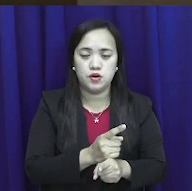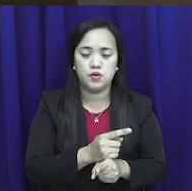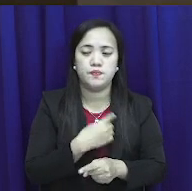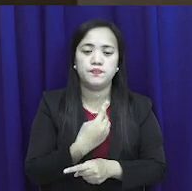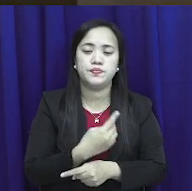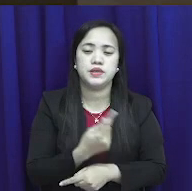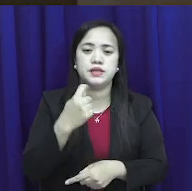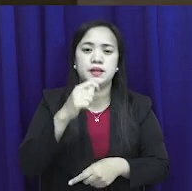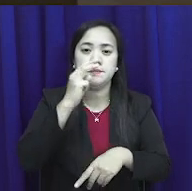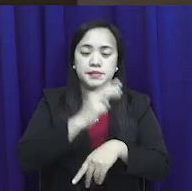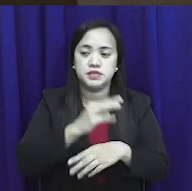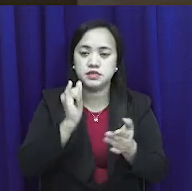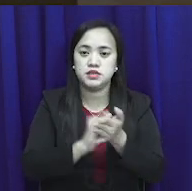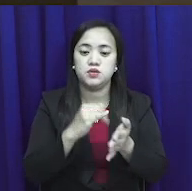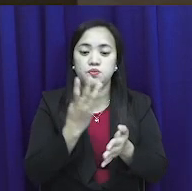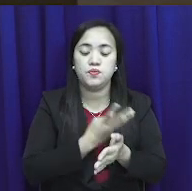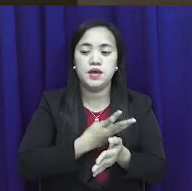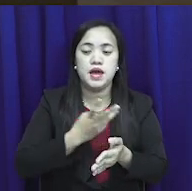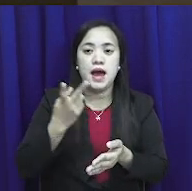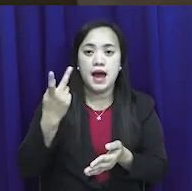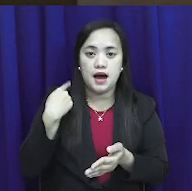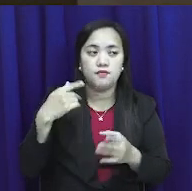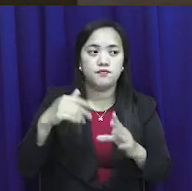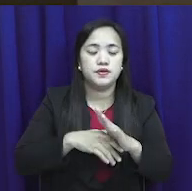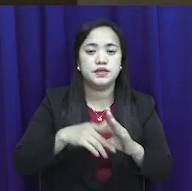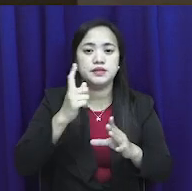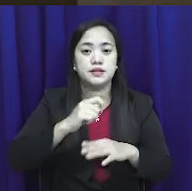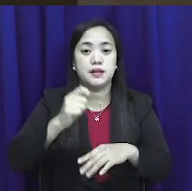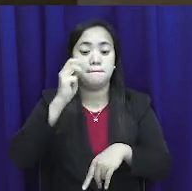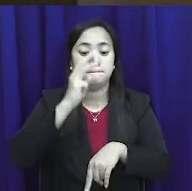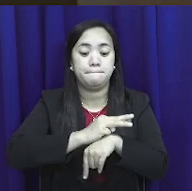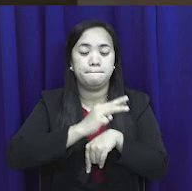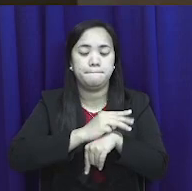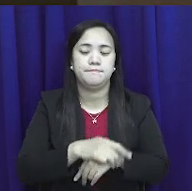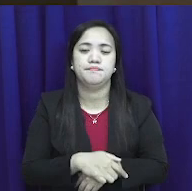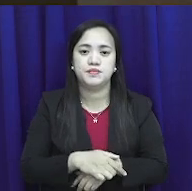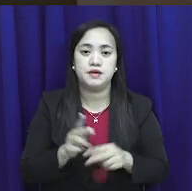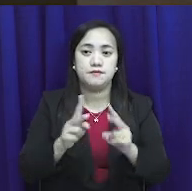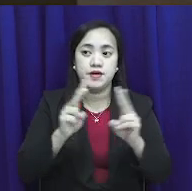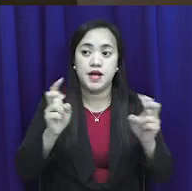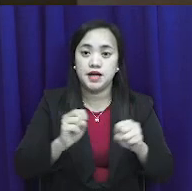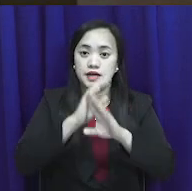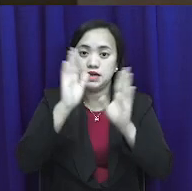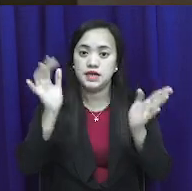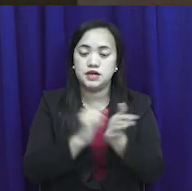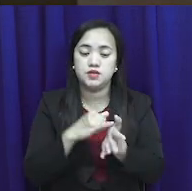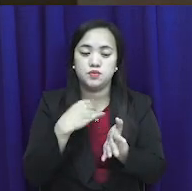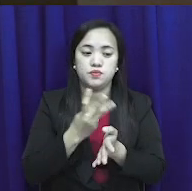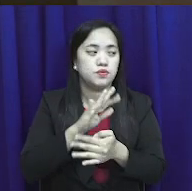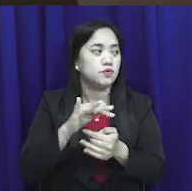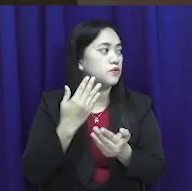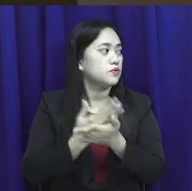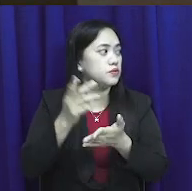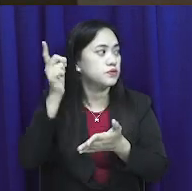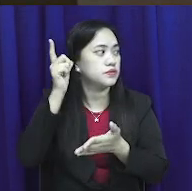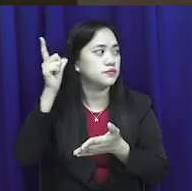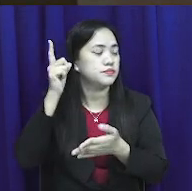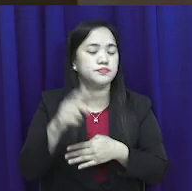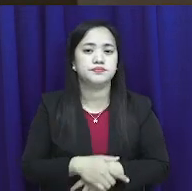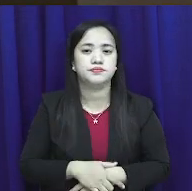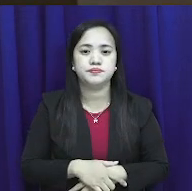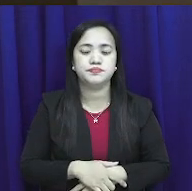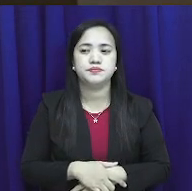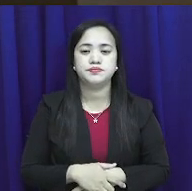Ministry natin sa family Kaya nga marinig maliwanag yung narinig po natin sinabi ni Ma'am Ma'am sian na napakaganda mga